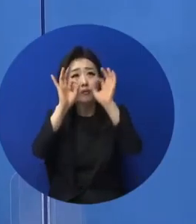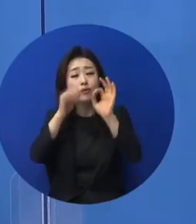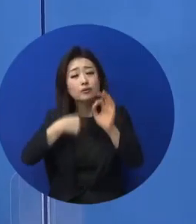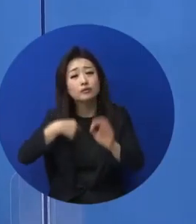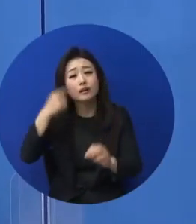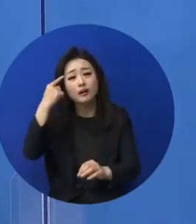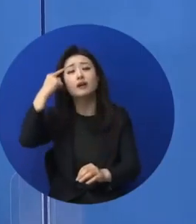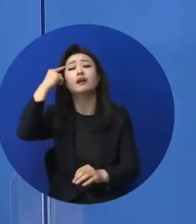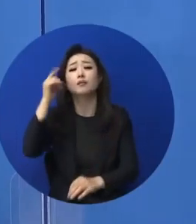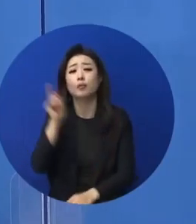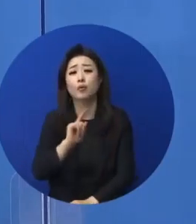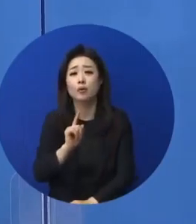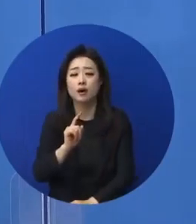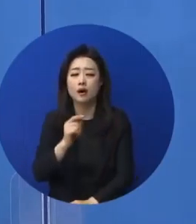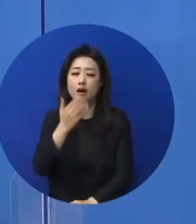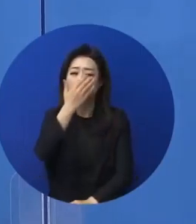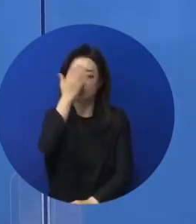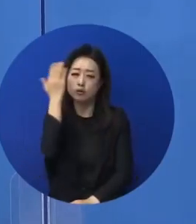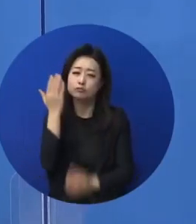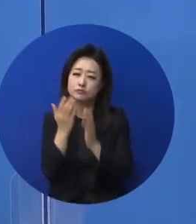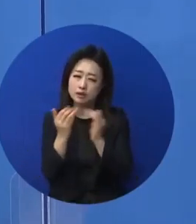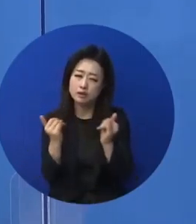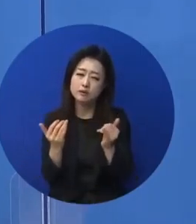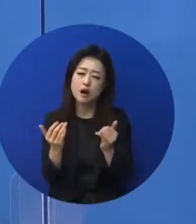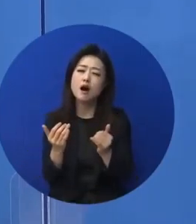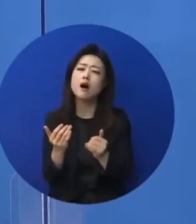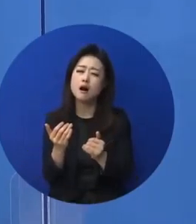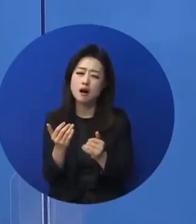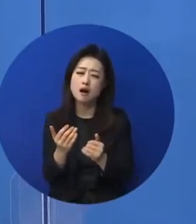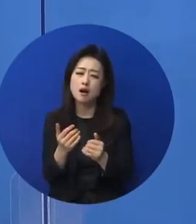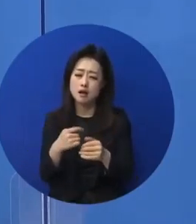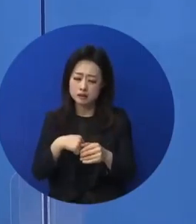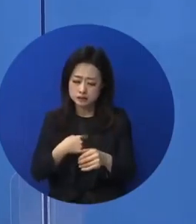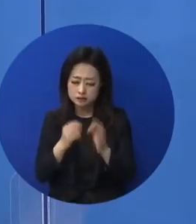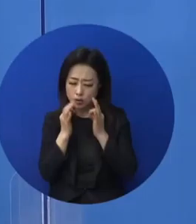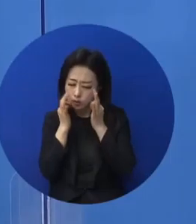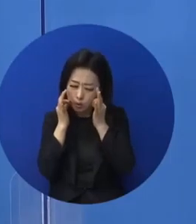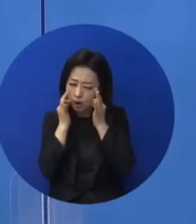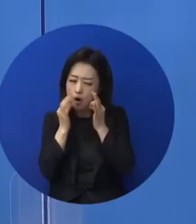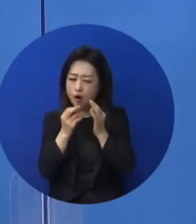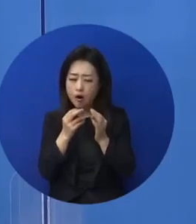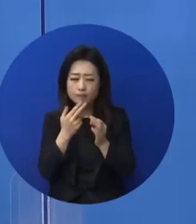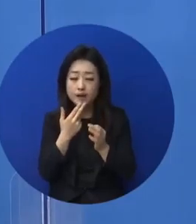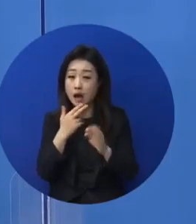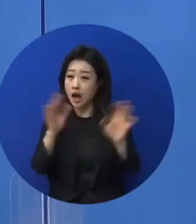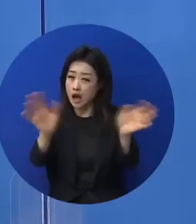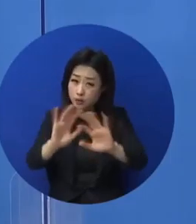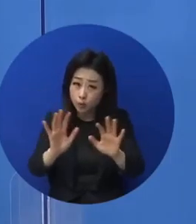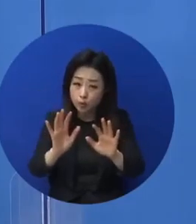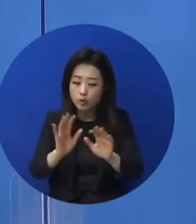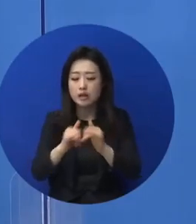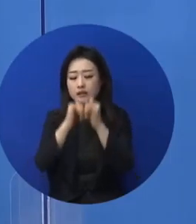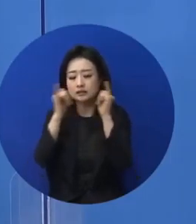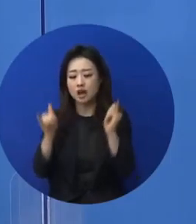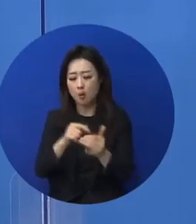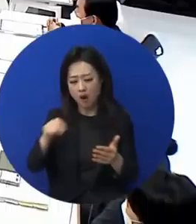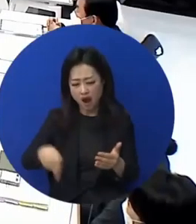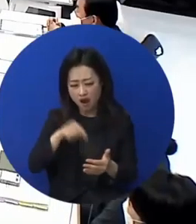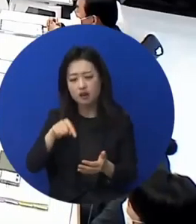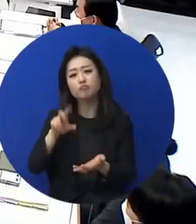저는 지금 청년들이 겪고 있는 문제는 청년들의 노력의 문제로 돌리면 안 됩니다. 이것은 사회 구조적인 문제라고 봐야 되는